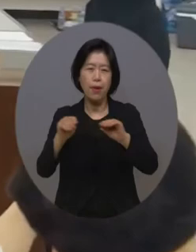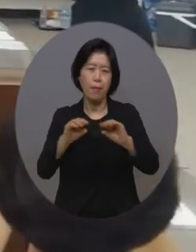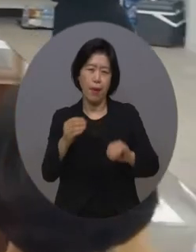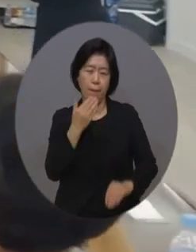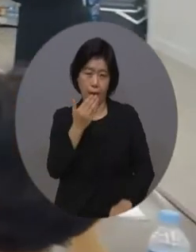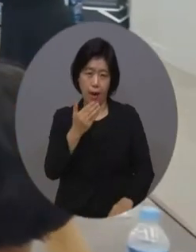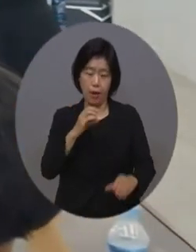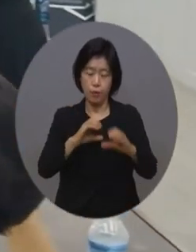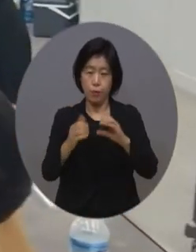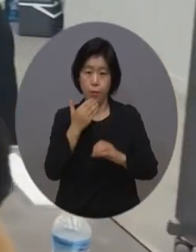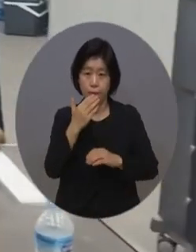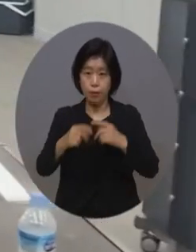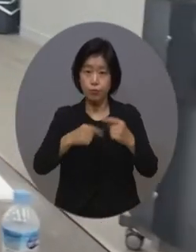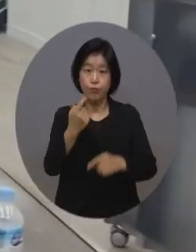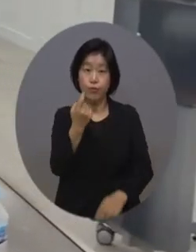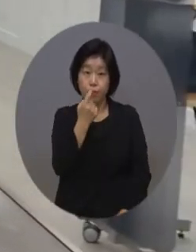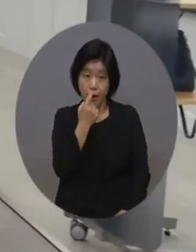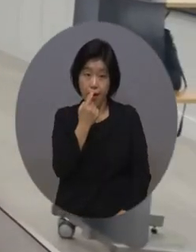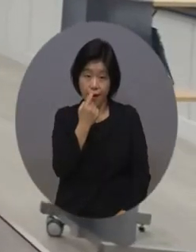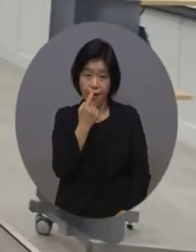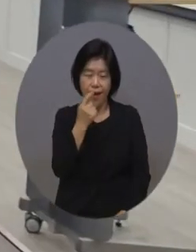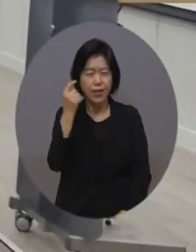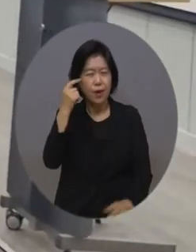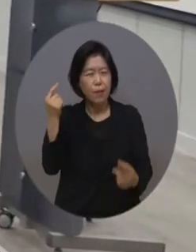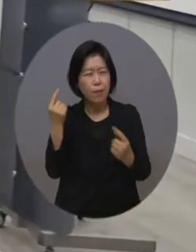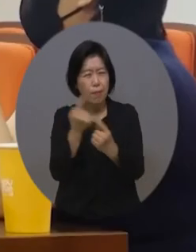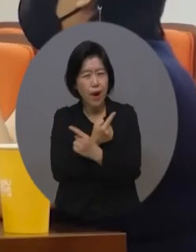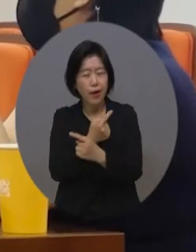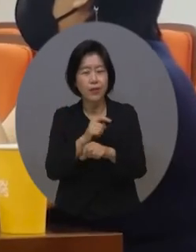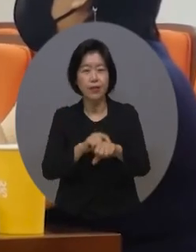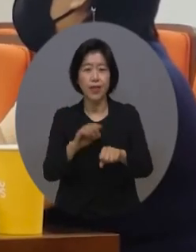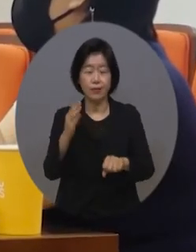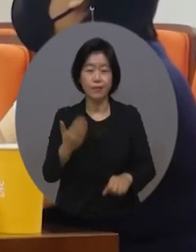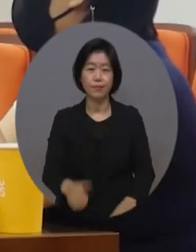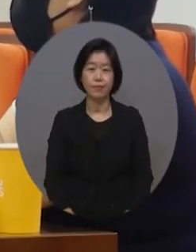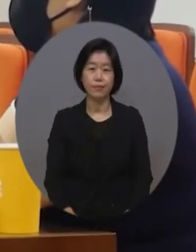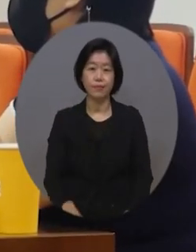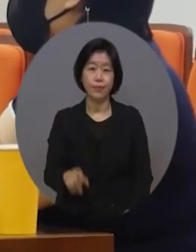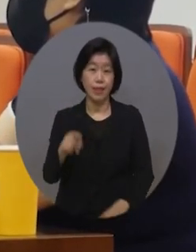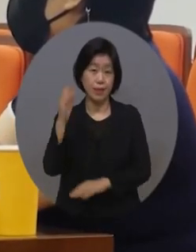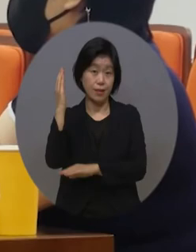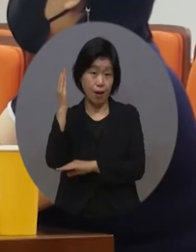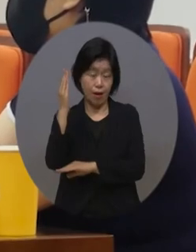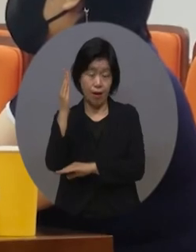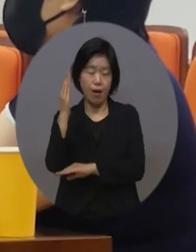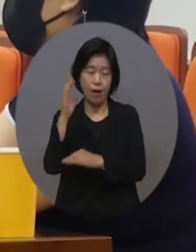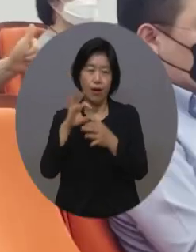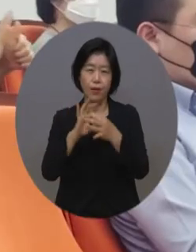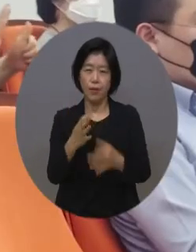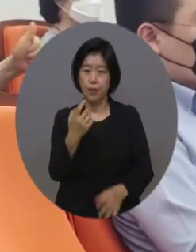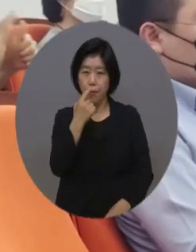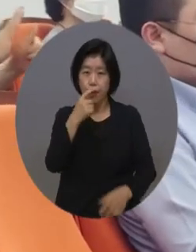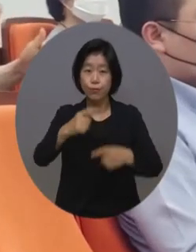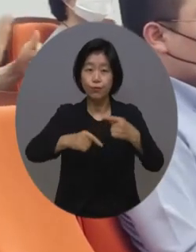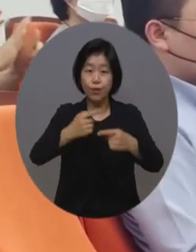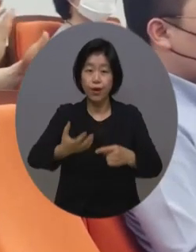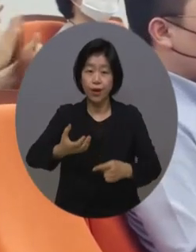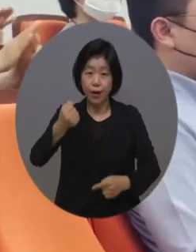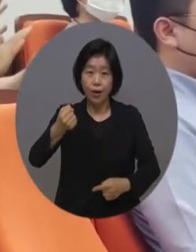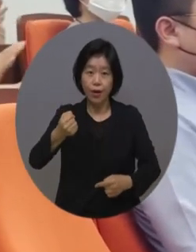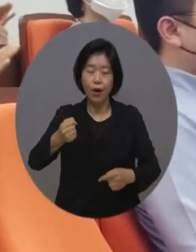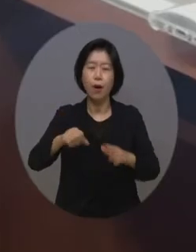배워 농아인의 인식을 개선하는 시간을 가졌습니다. 이 특강을 통해 배운 수화로 수강생 모두가